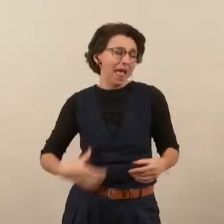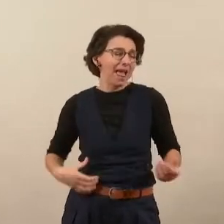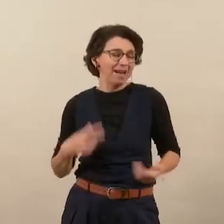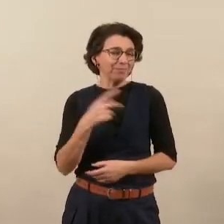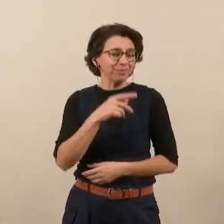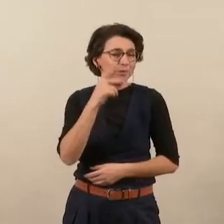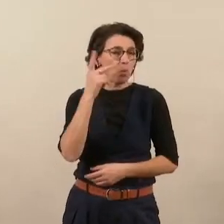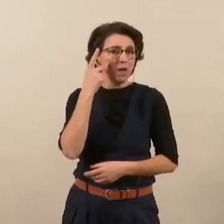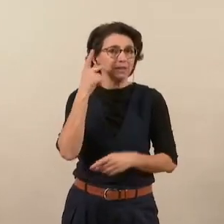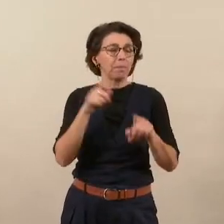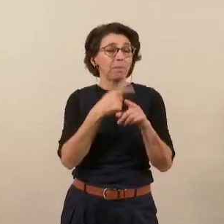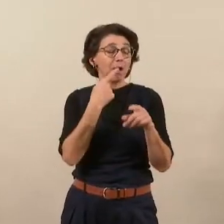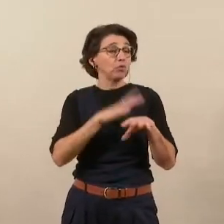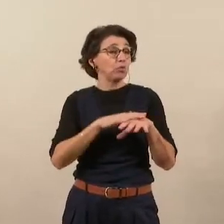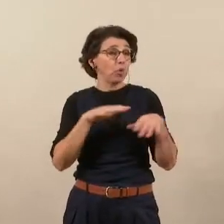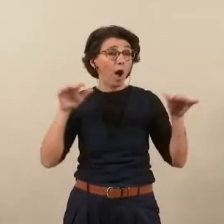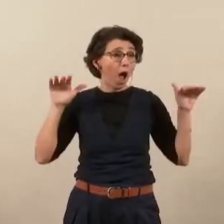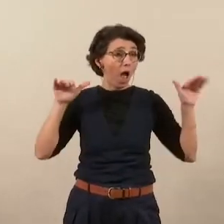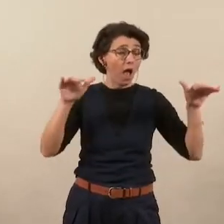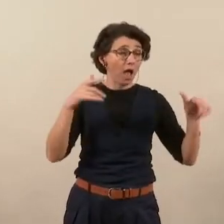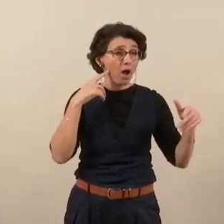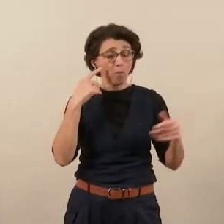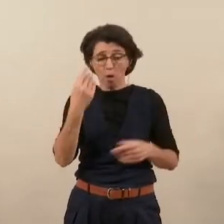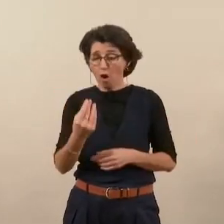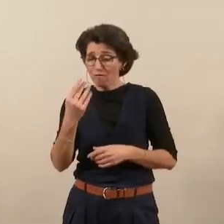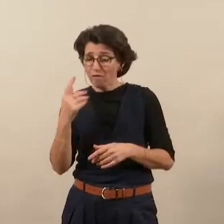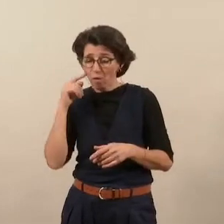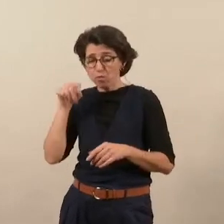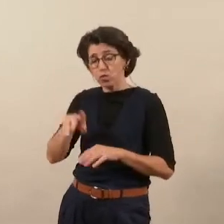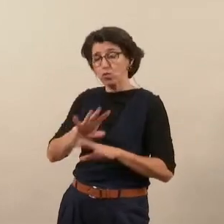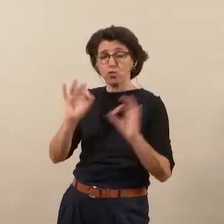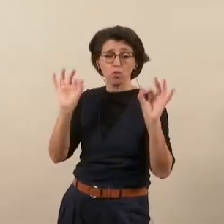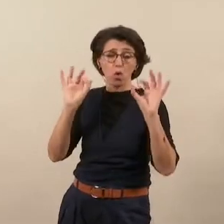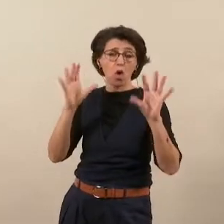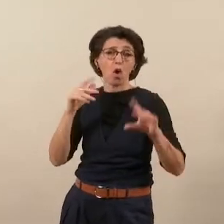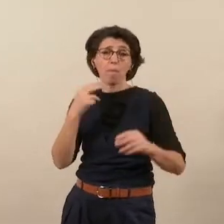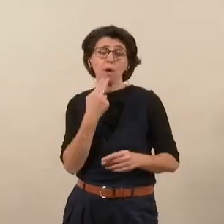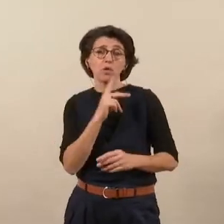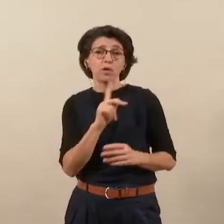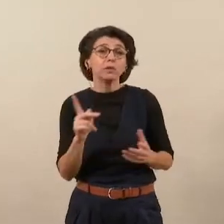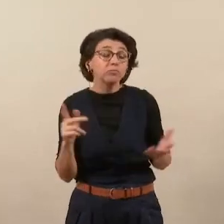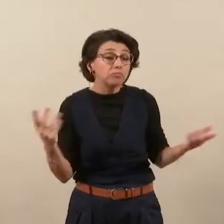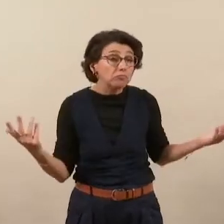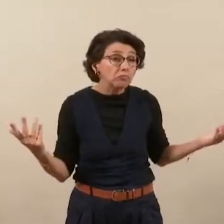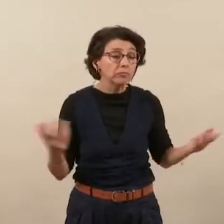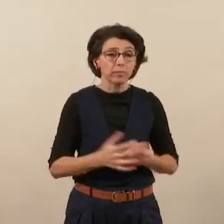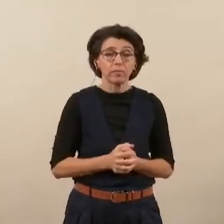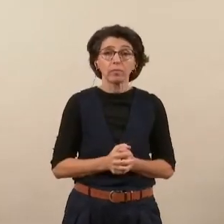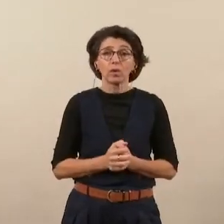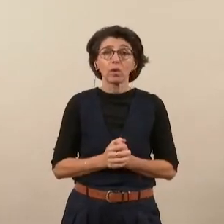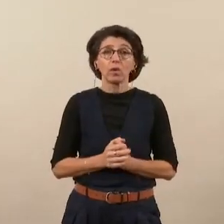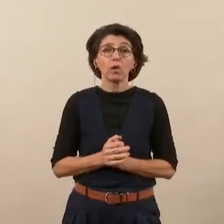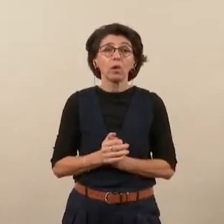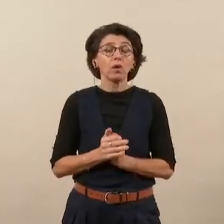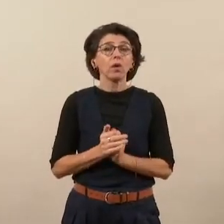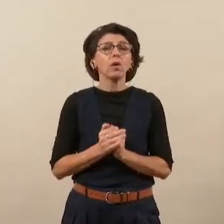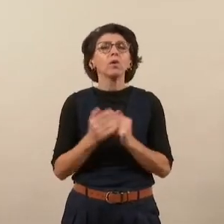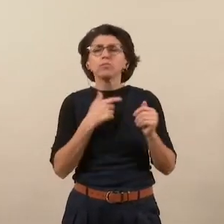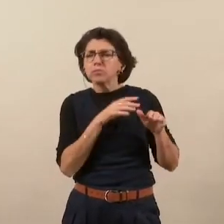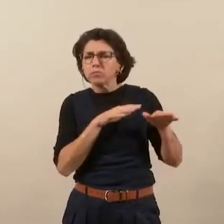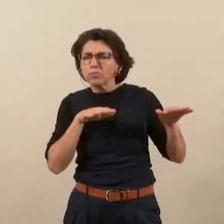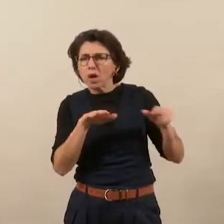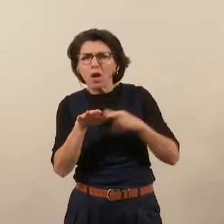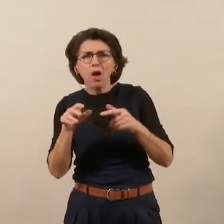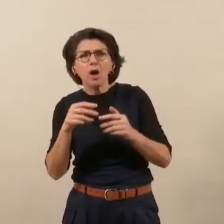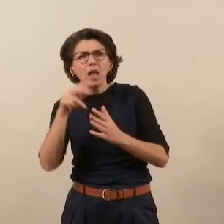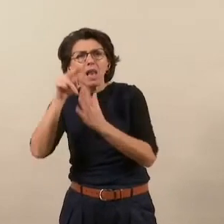Alors, en parlant d'aérien, dans le chapitre responsabilité environnementale, je lis suppression des déplacements en